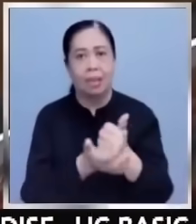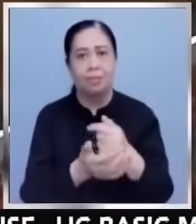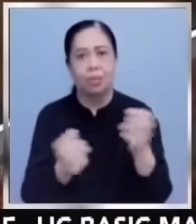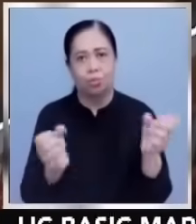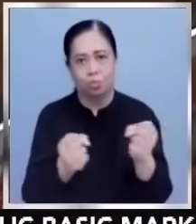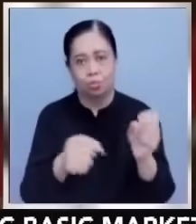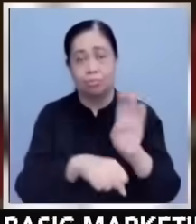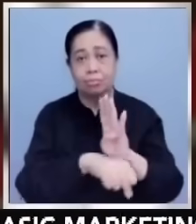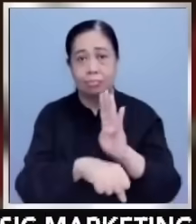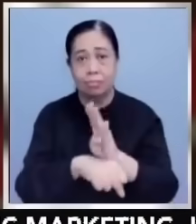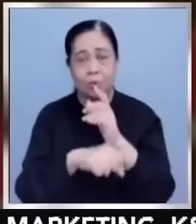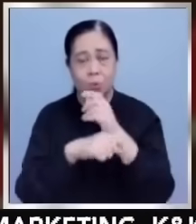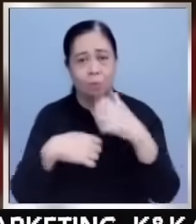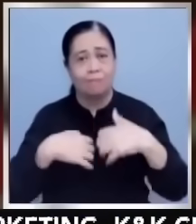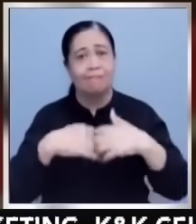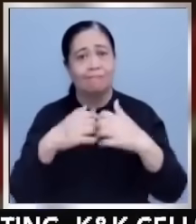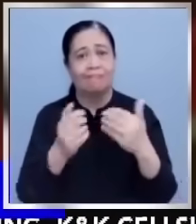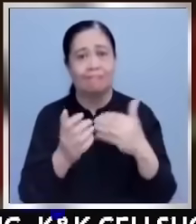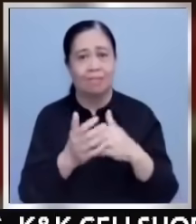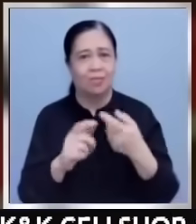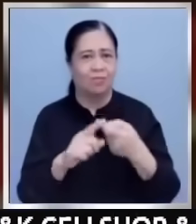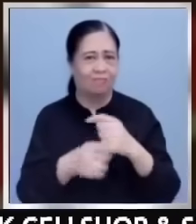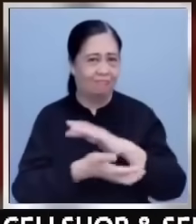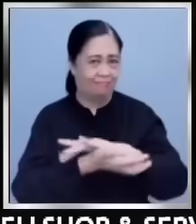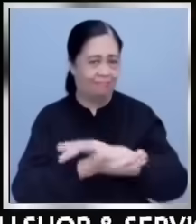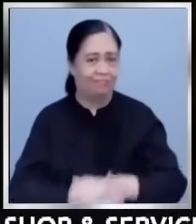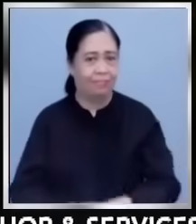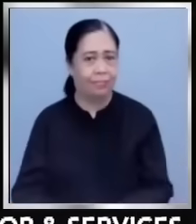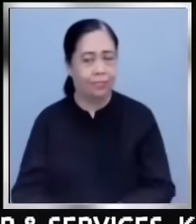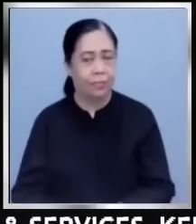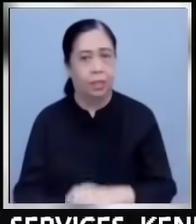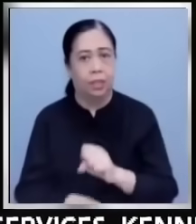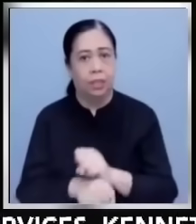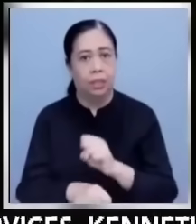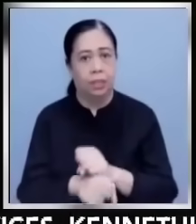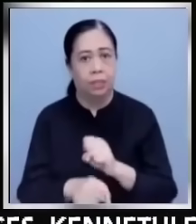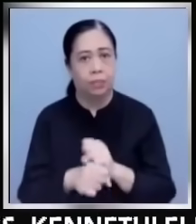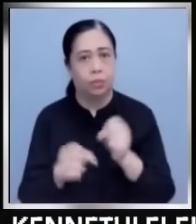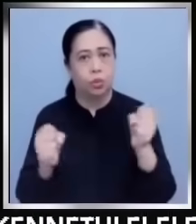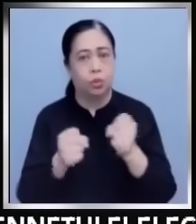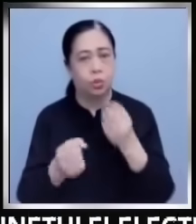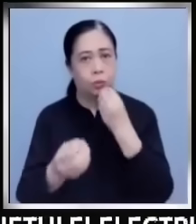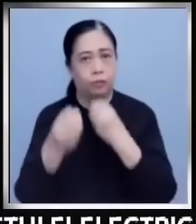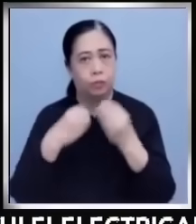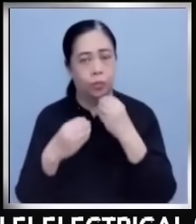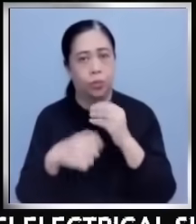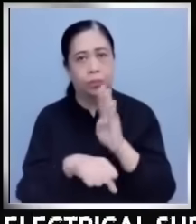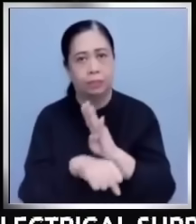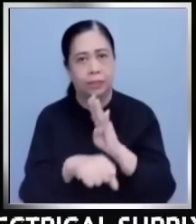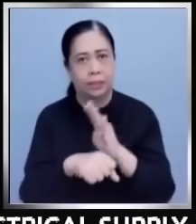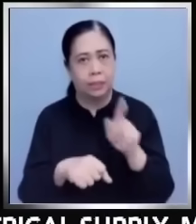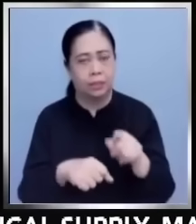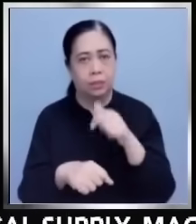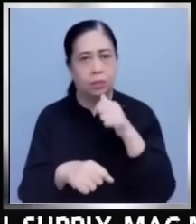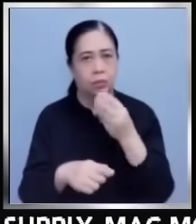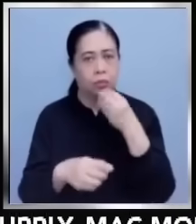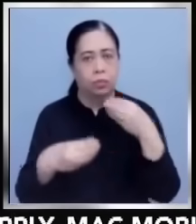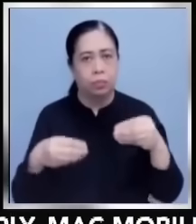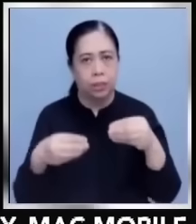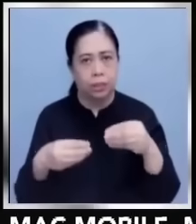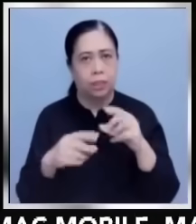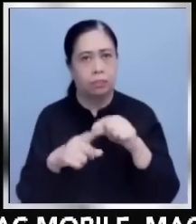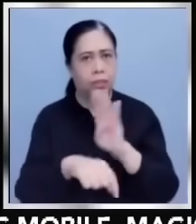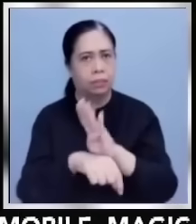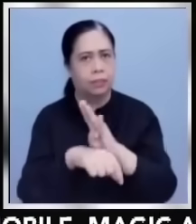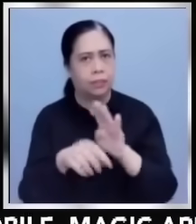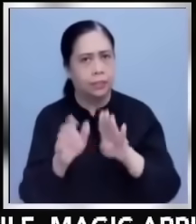na bumabangon ulit dahil sa pandemya. Yung job namin ay isang small food business incubator. Hindi lang food market, kundi business incubator. Ibig